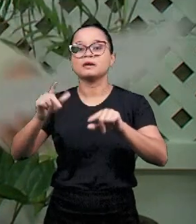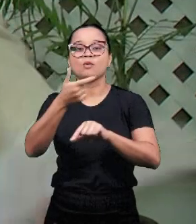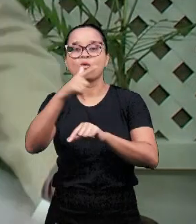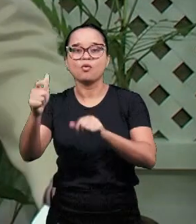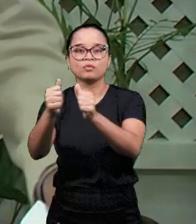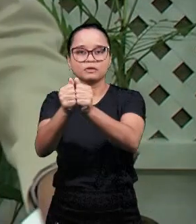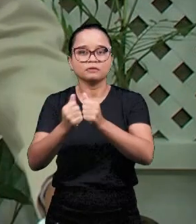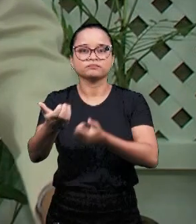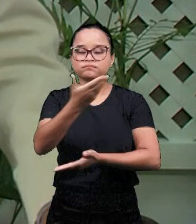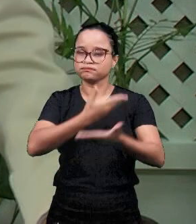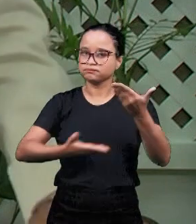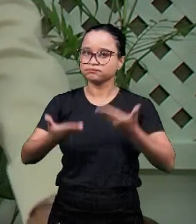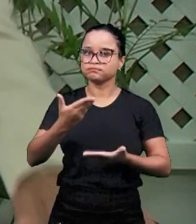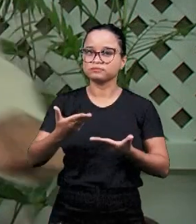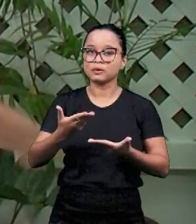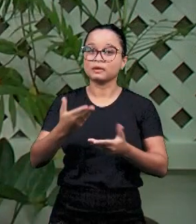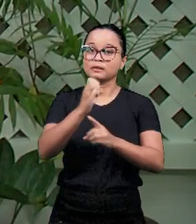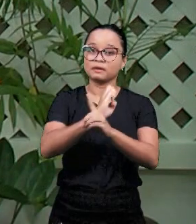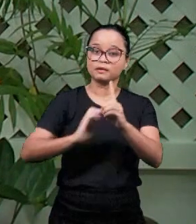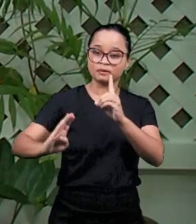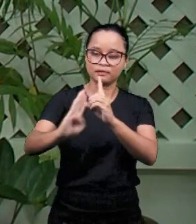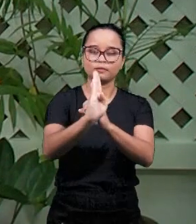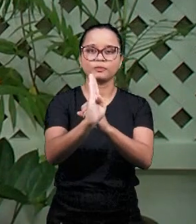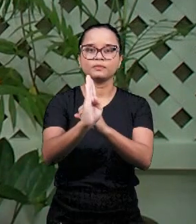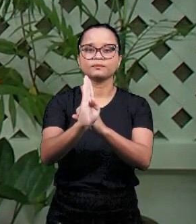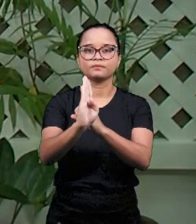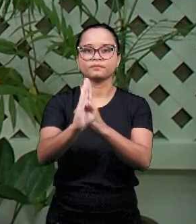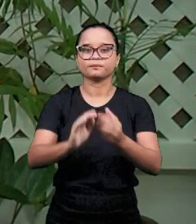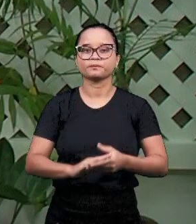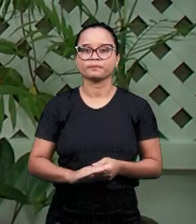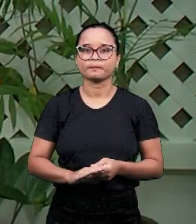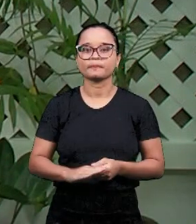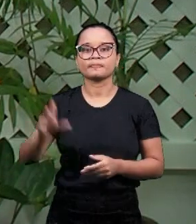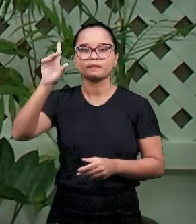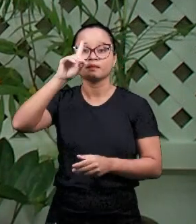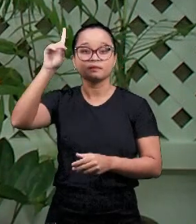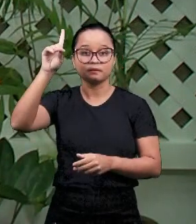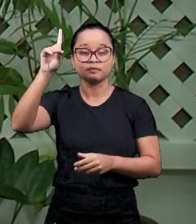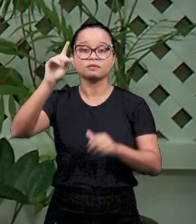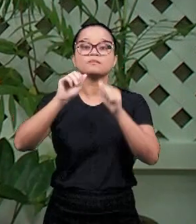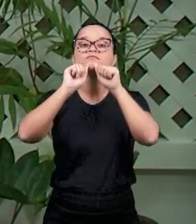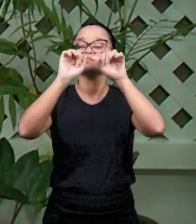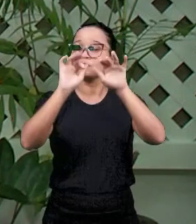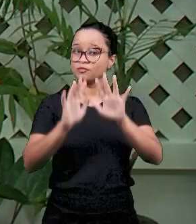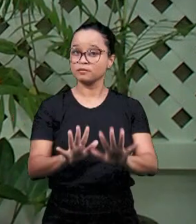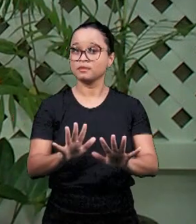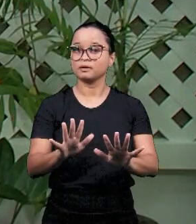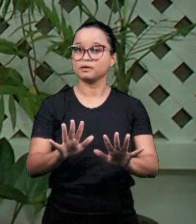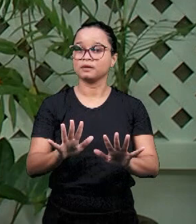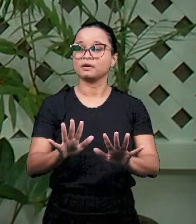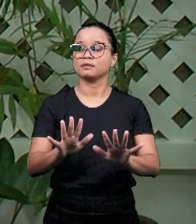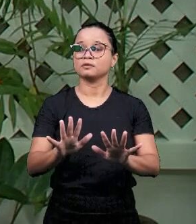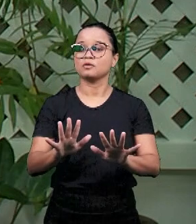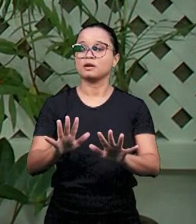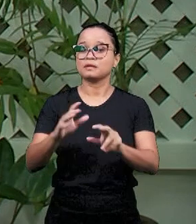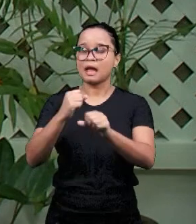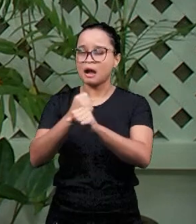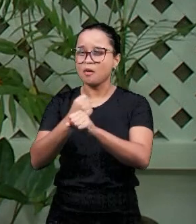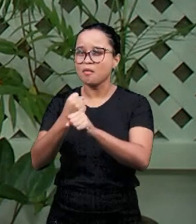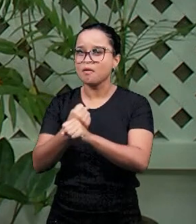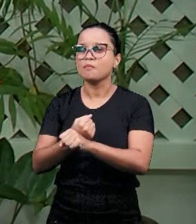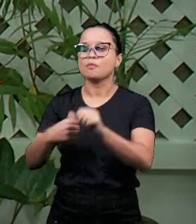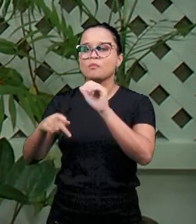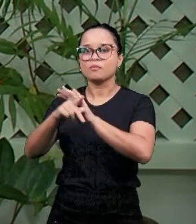Martinho Soares, un autre bon collaborateur de l'école biblique dominicale. Et Dieu fait une œuvre merveilleuse dans